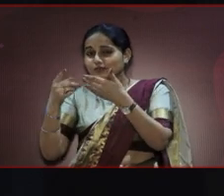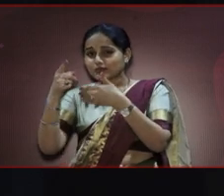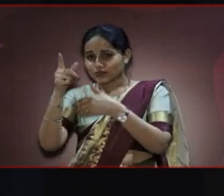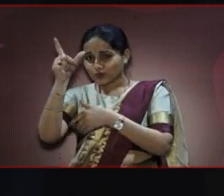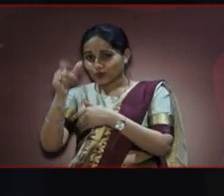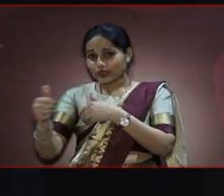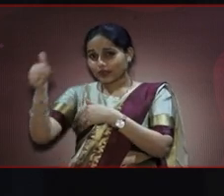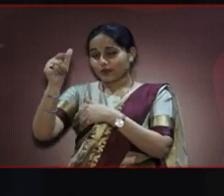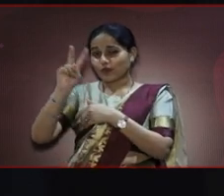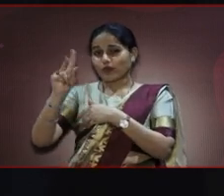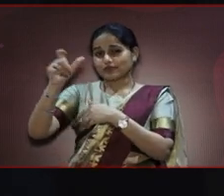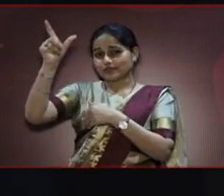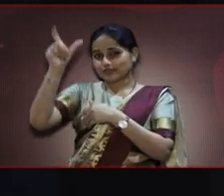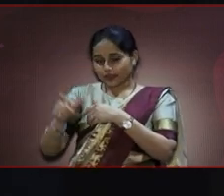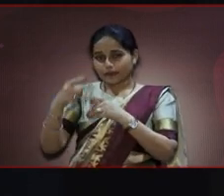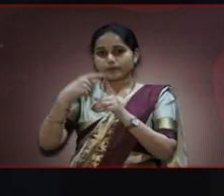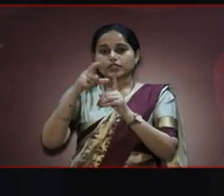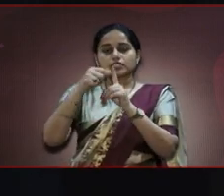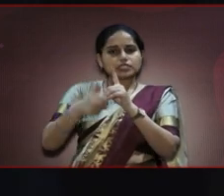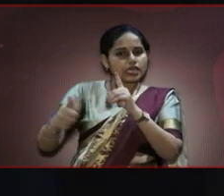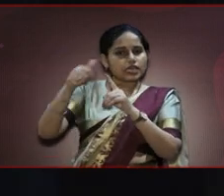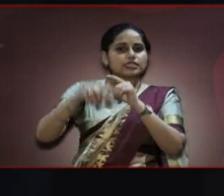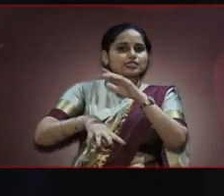जी, डायरेक्टर पॉलिसी